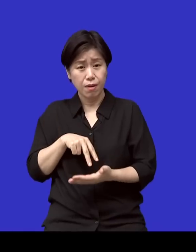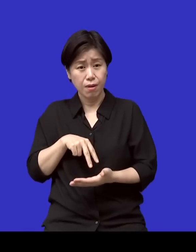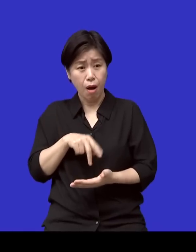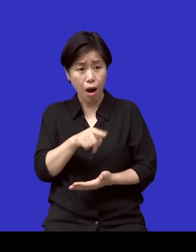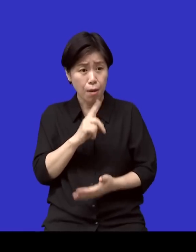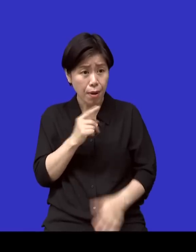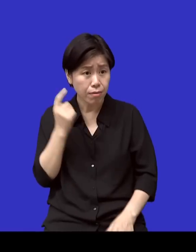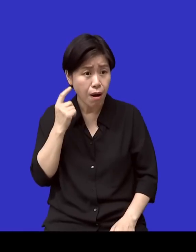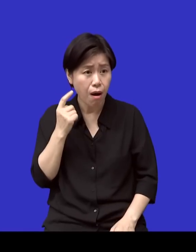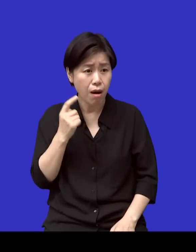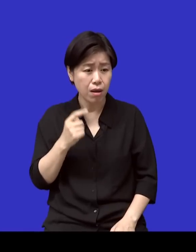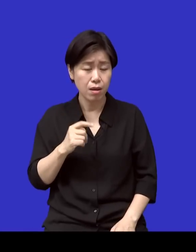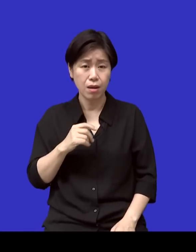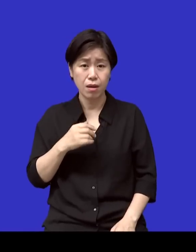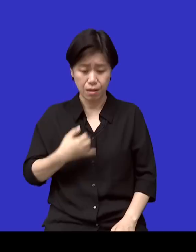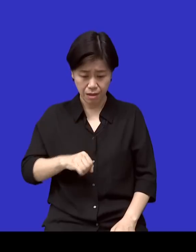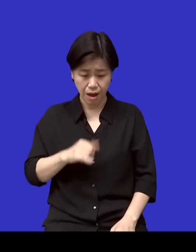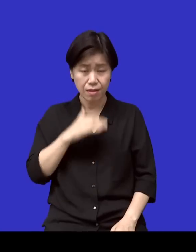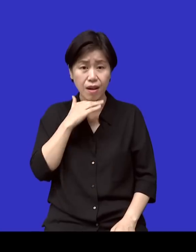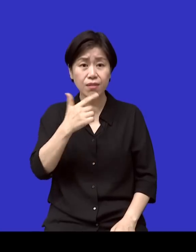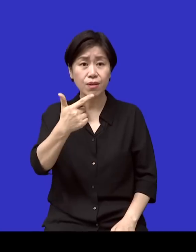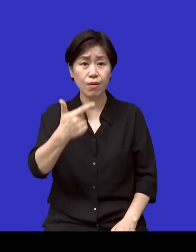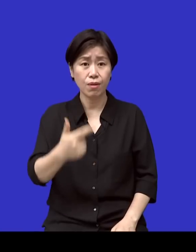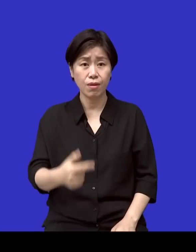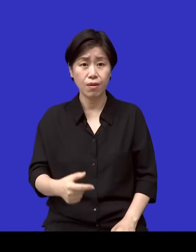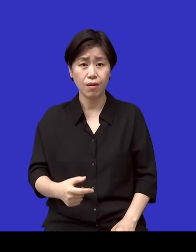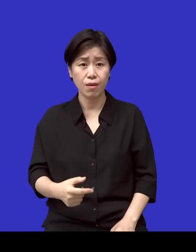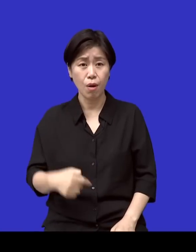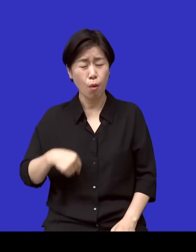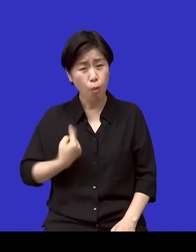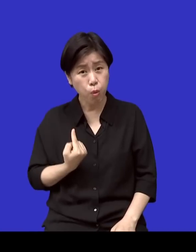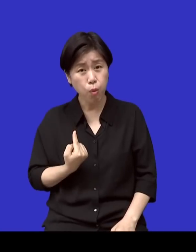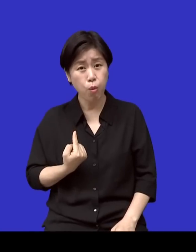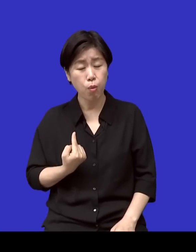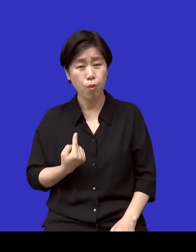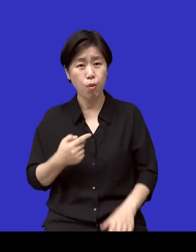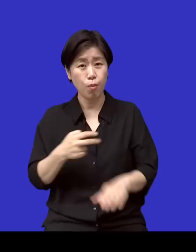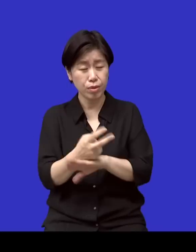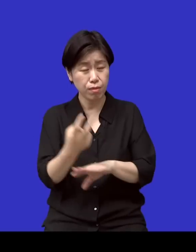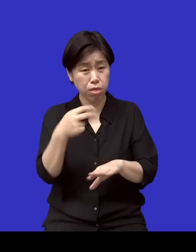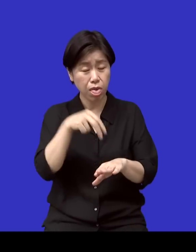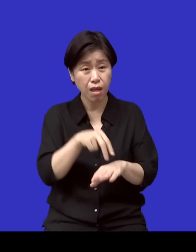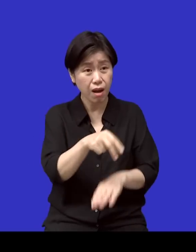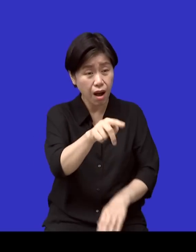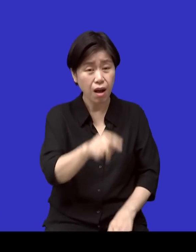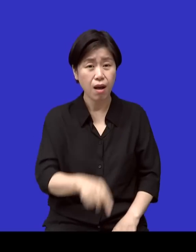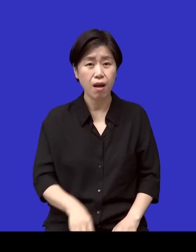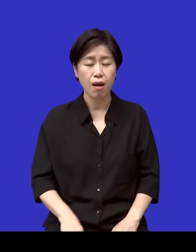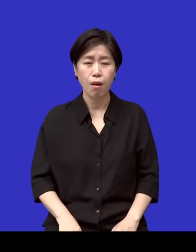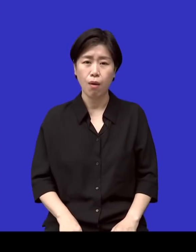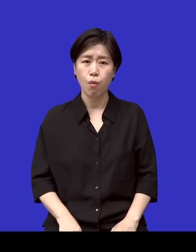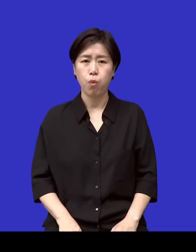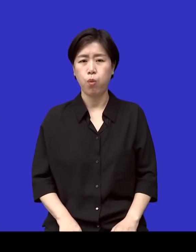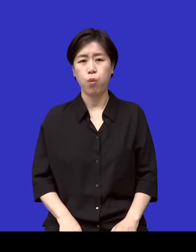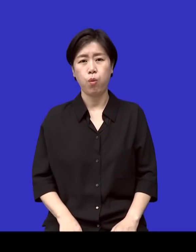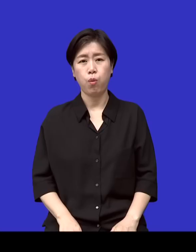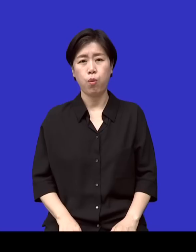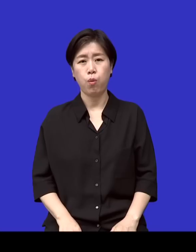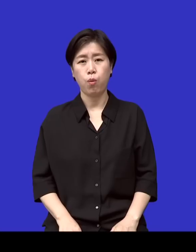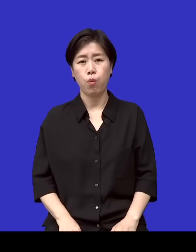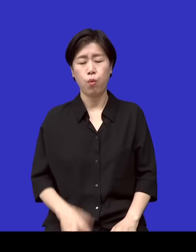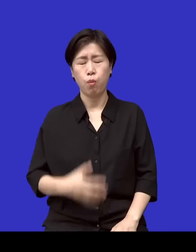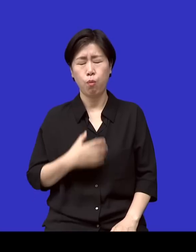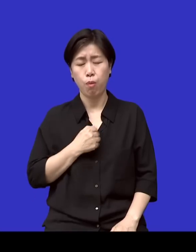와, 할머니도 진짜 놀랬겠어요. 할머니가 엄마 아빠가 다 놀라죠. 엄마, 네. 아빠 놀래지. 놀래고 연락이 그리고 이만큼 안 된 거잖아. 애가 어디